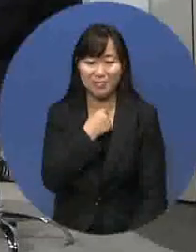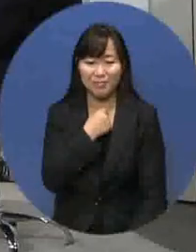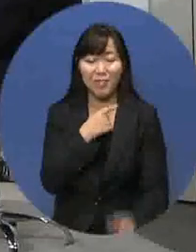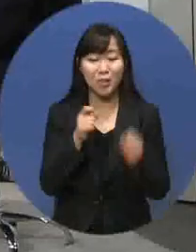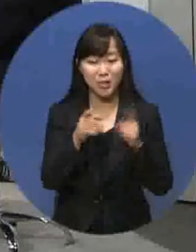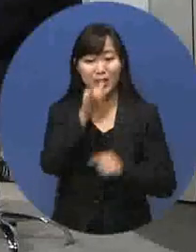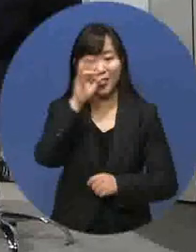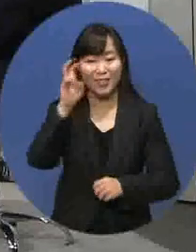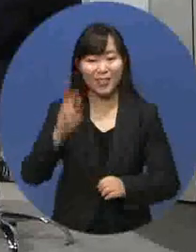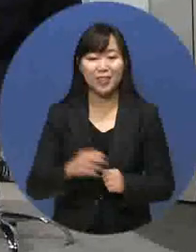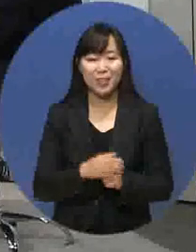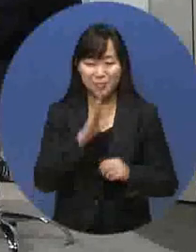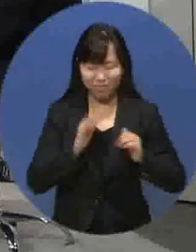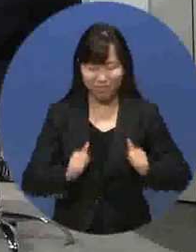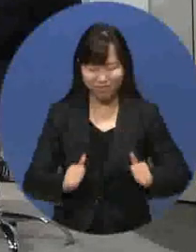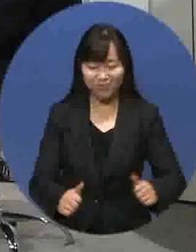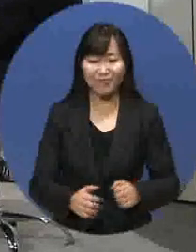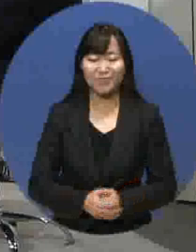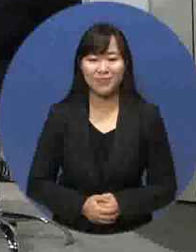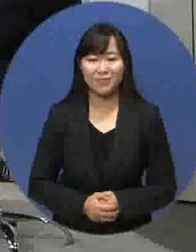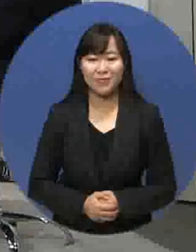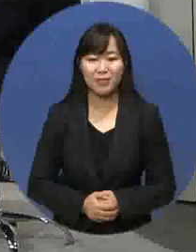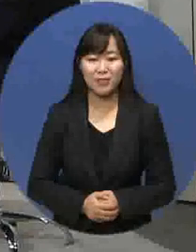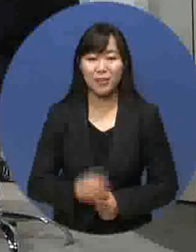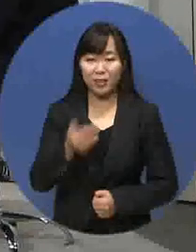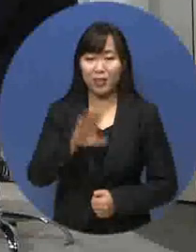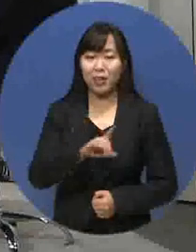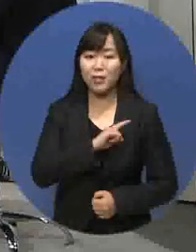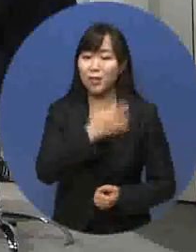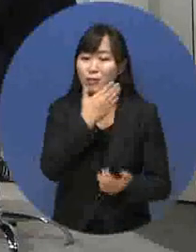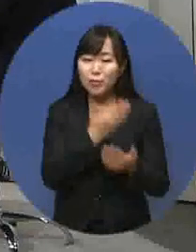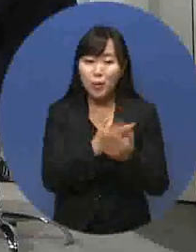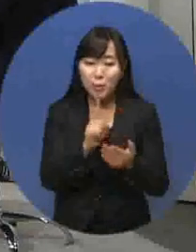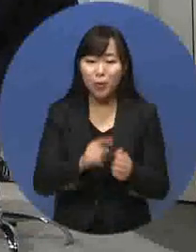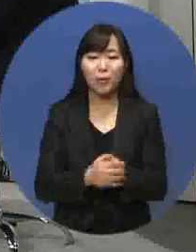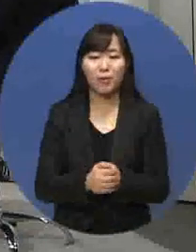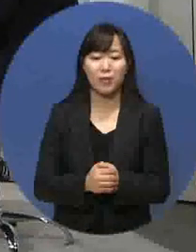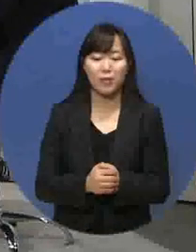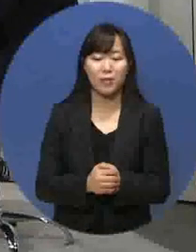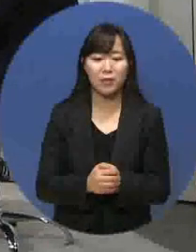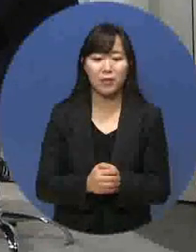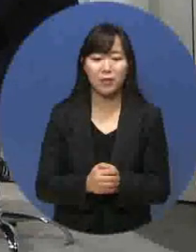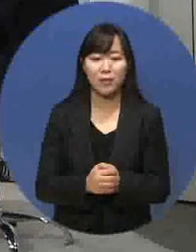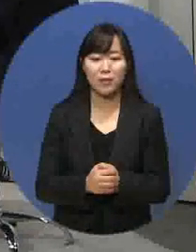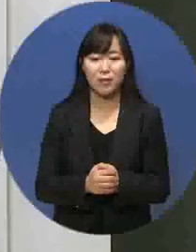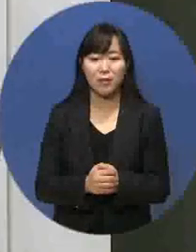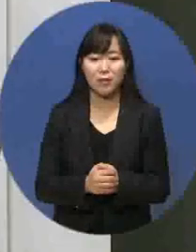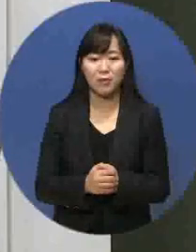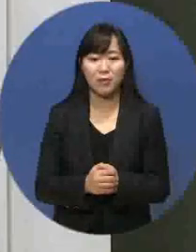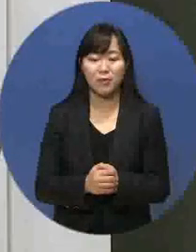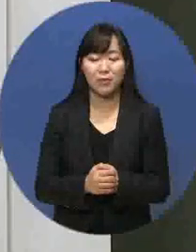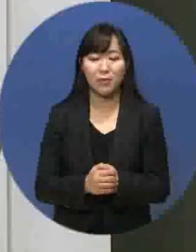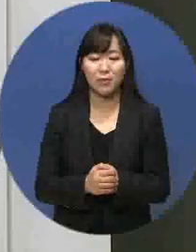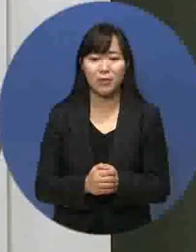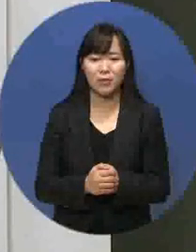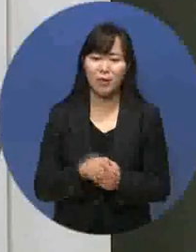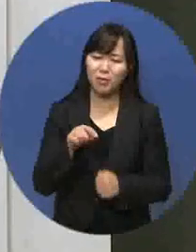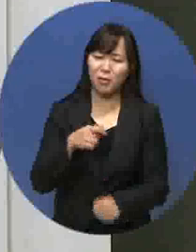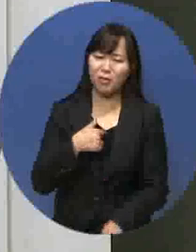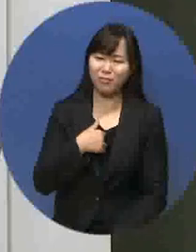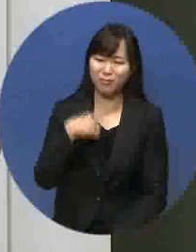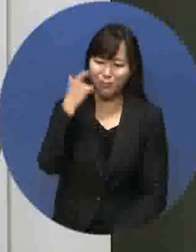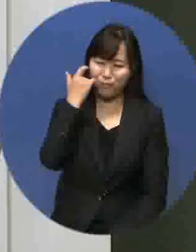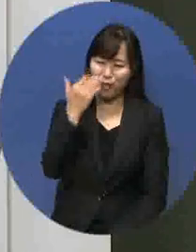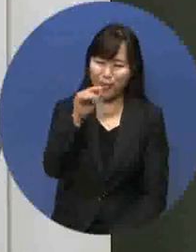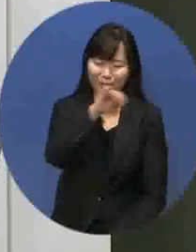것 같아요. 내가. 네, 열심히 하겠습니다. 네. 근데 가장 중요한 거는 제가 이런 그 이걸 물어야